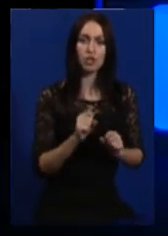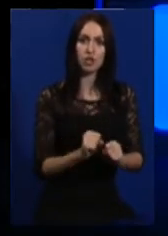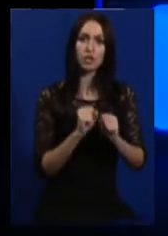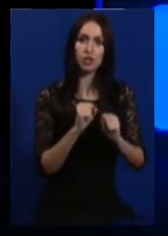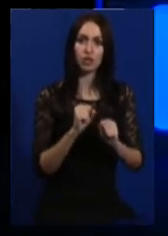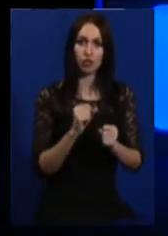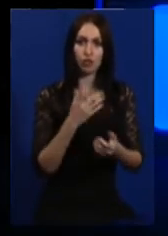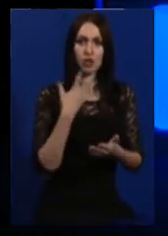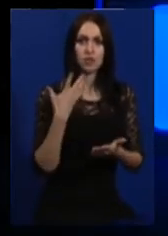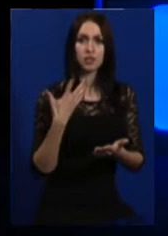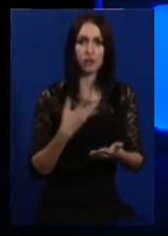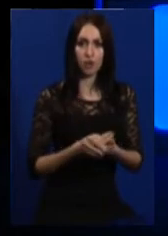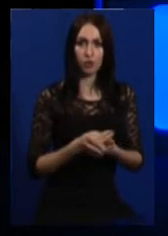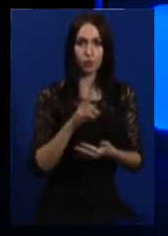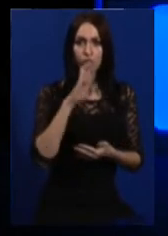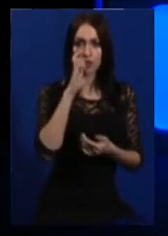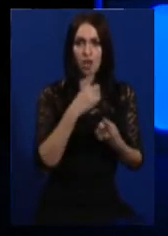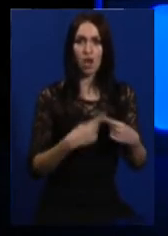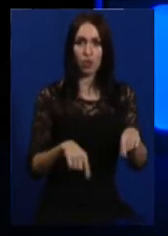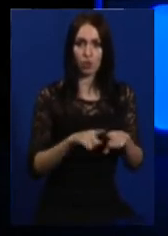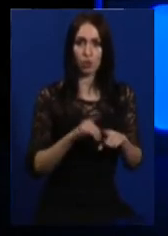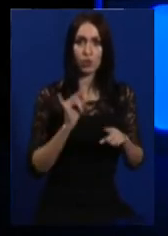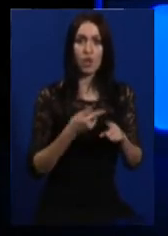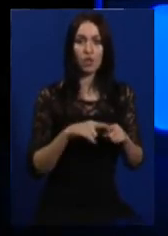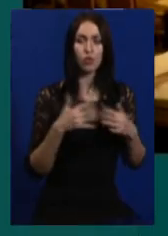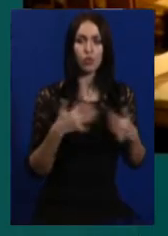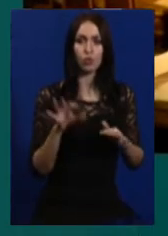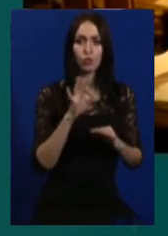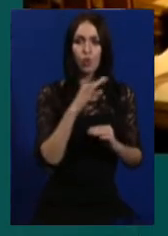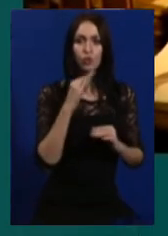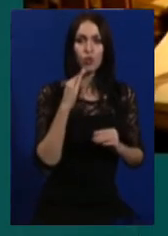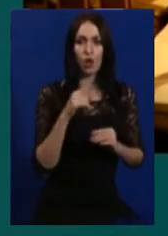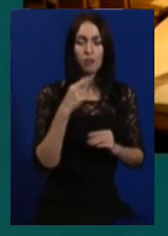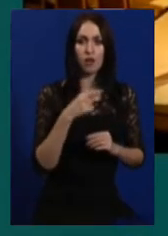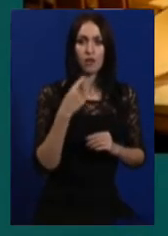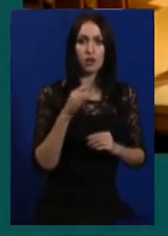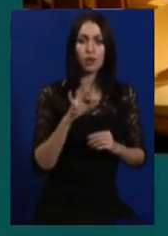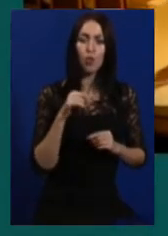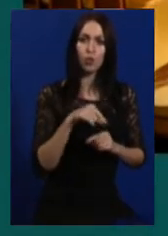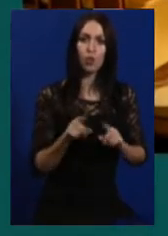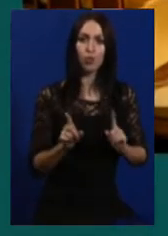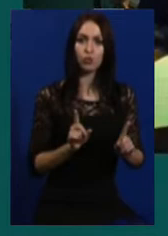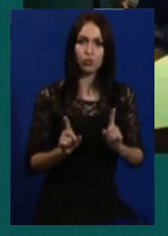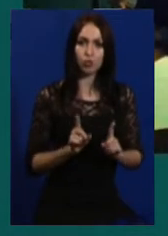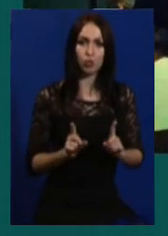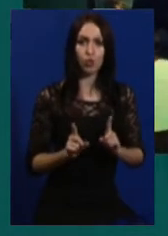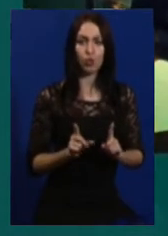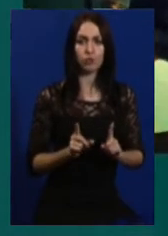свою страну и это уже многом говорит о том что у